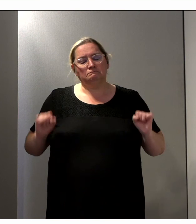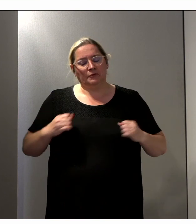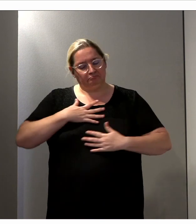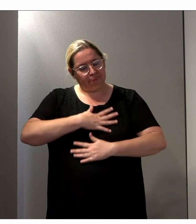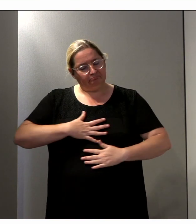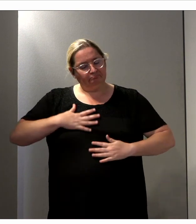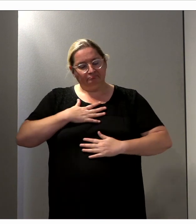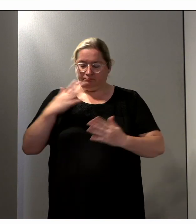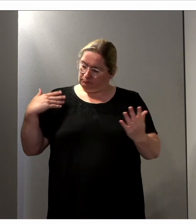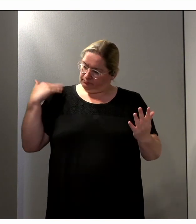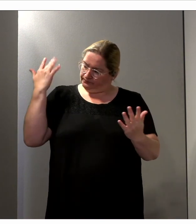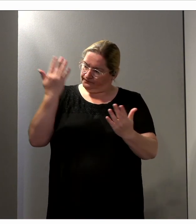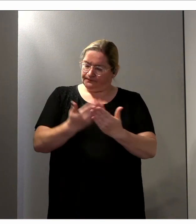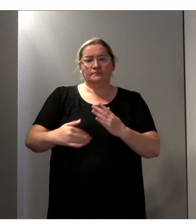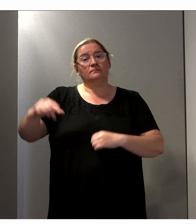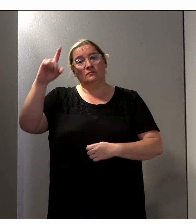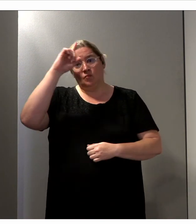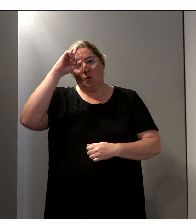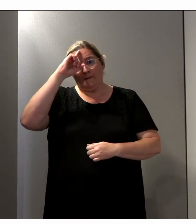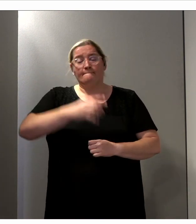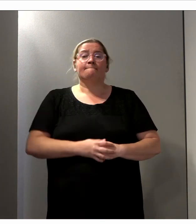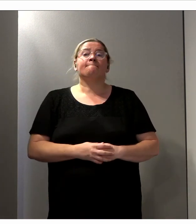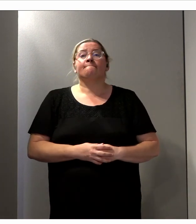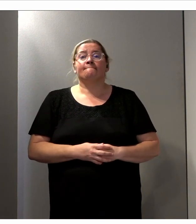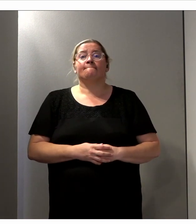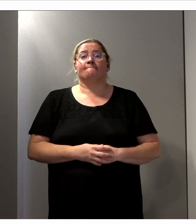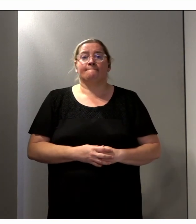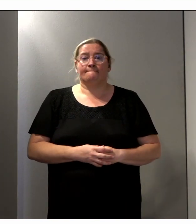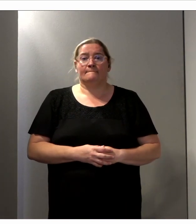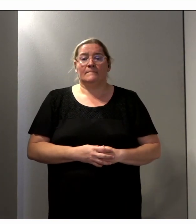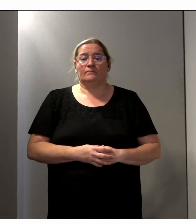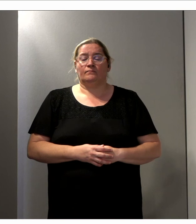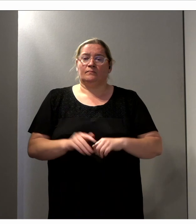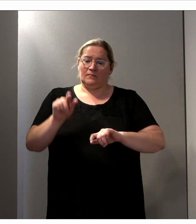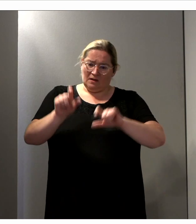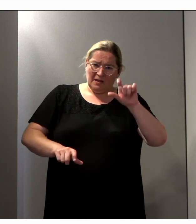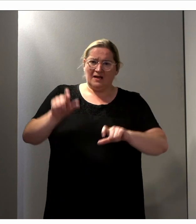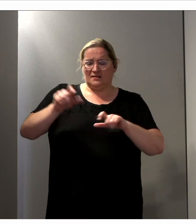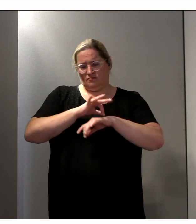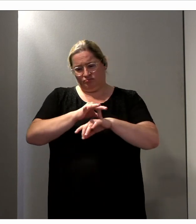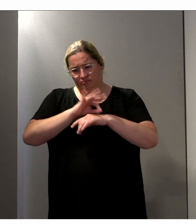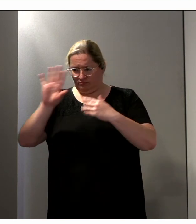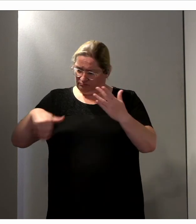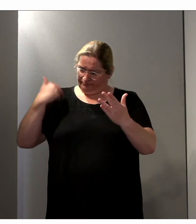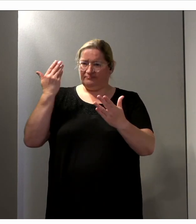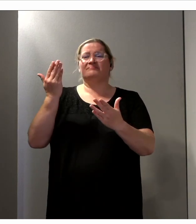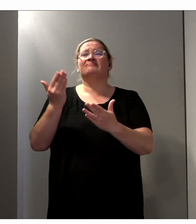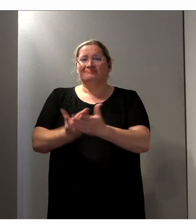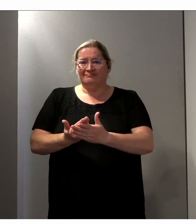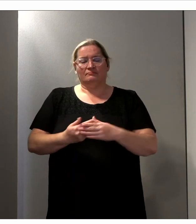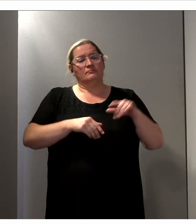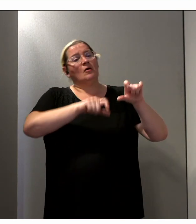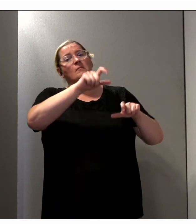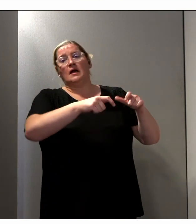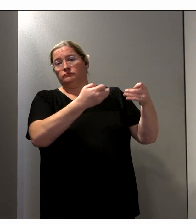d'avoir un taux d'existence des activités des gens que nous avons accompagnés qui est de 13% supérieur